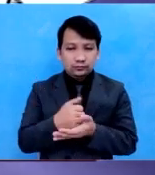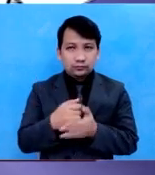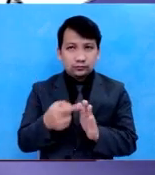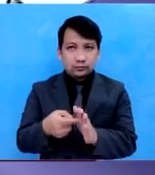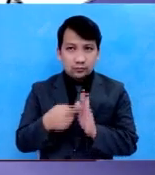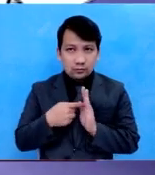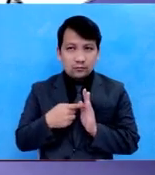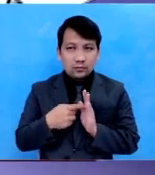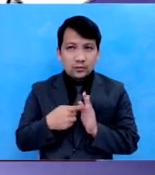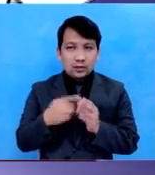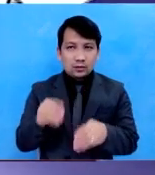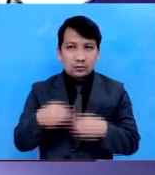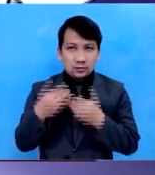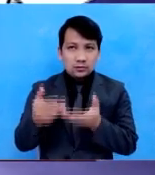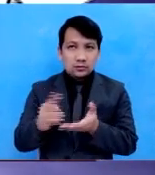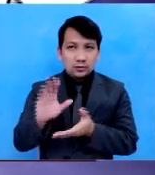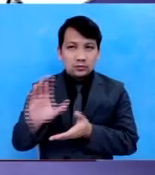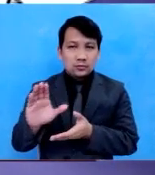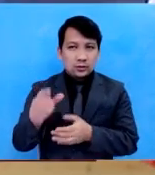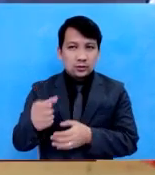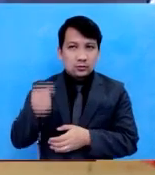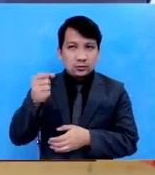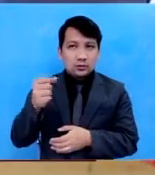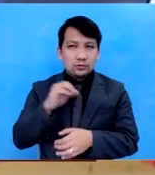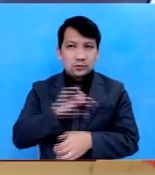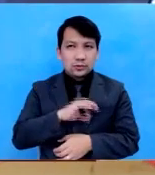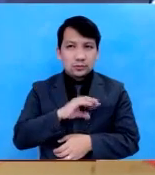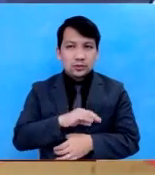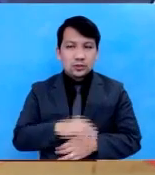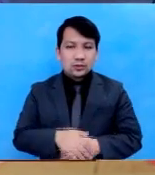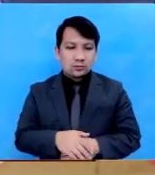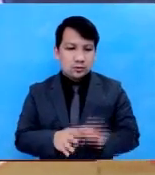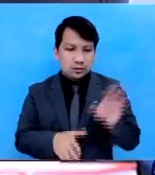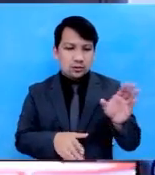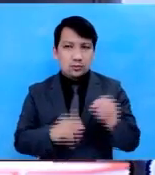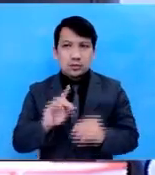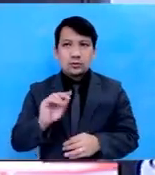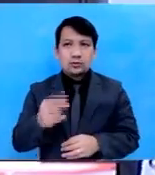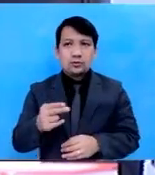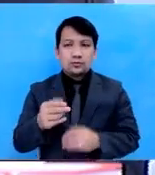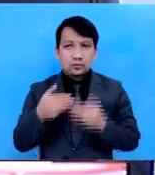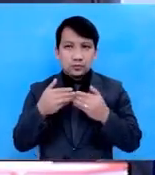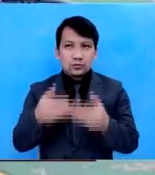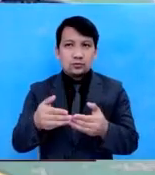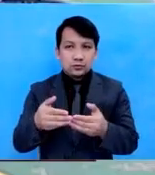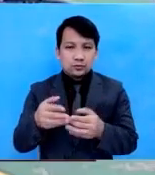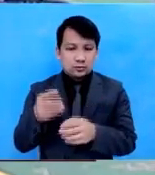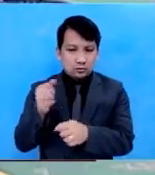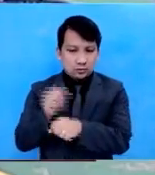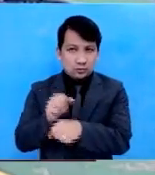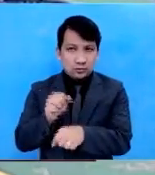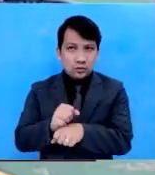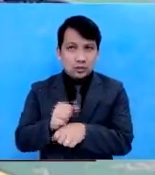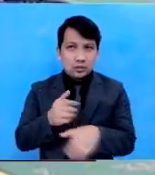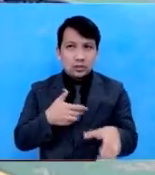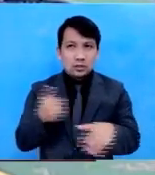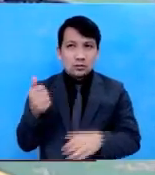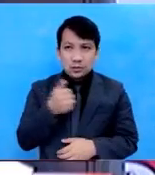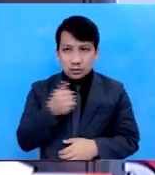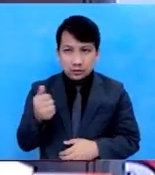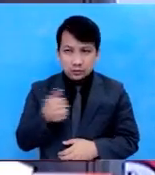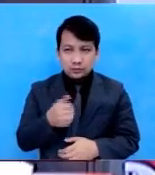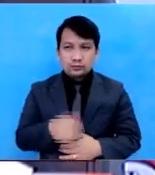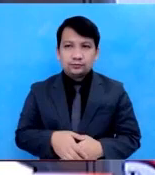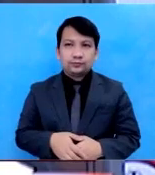para maibigay na ang nabinbing benepisyo. Tiniyak naman ng DOH na patuloy nitong tinatrabaho ang release ng allowances. Hopefully